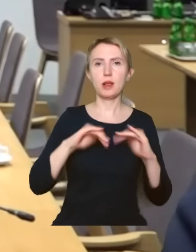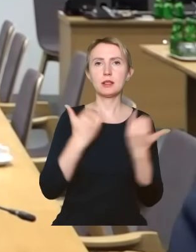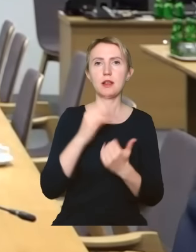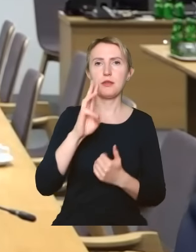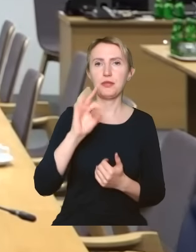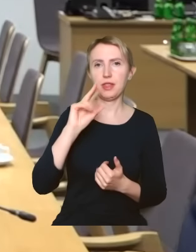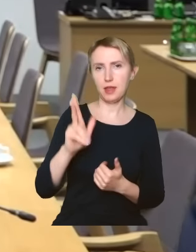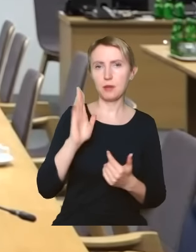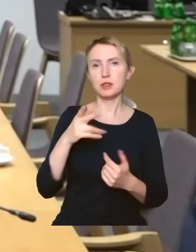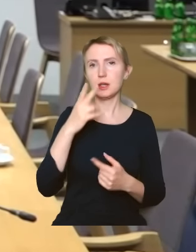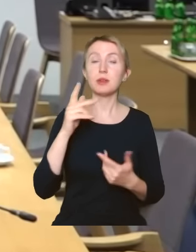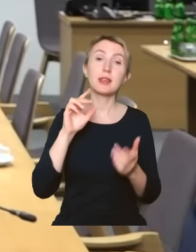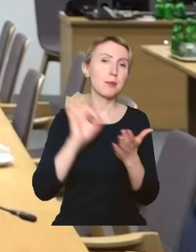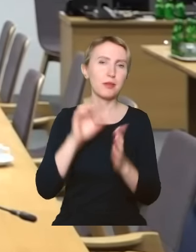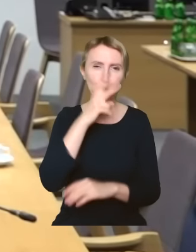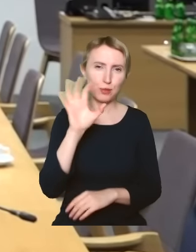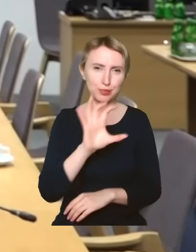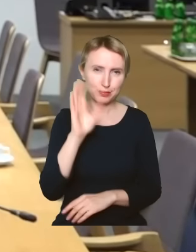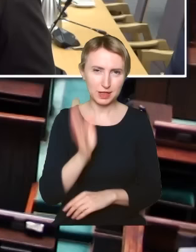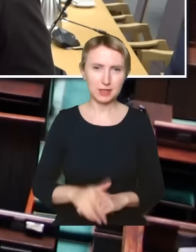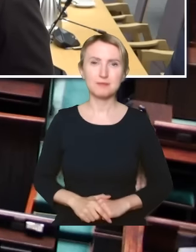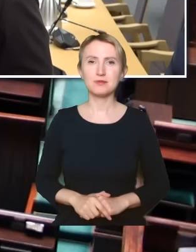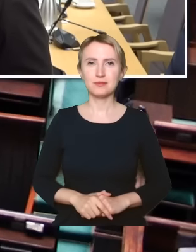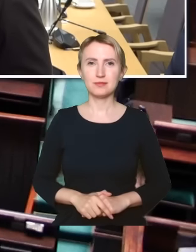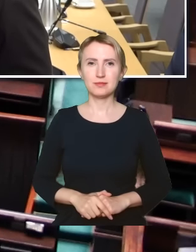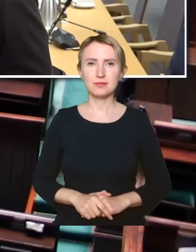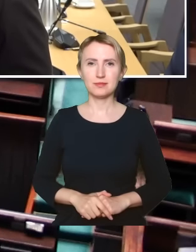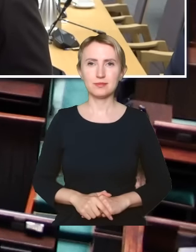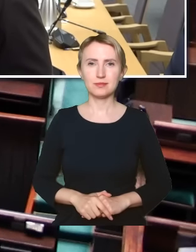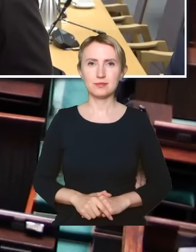Będziemy to z pewnością śledzić. Bardzo